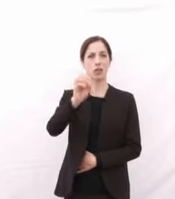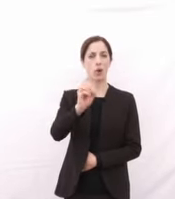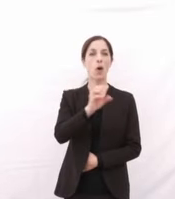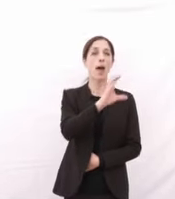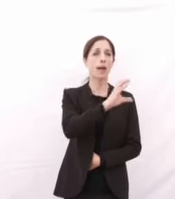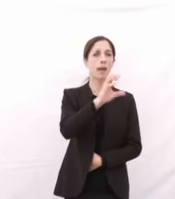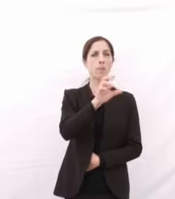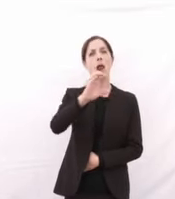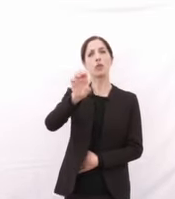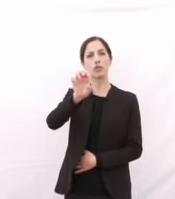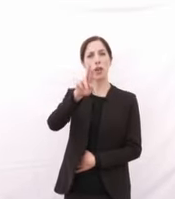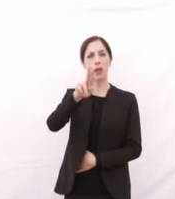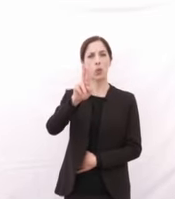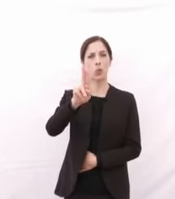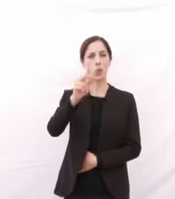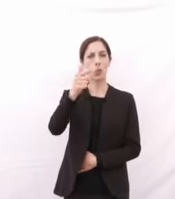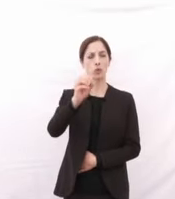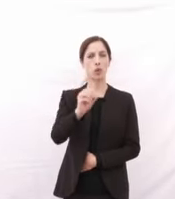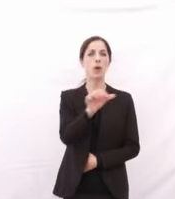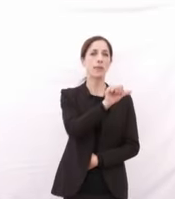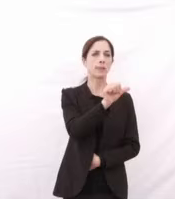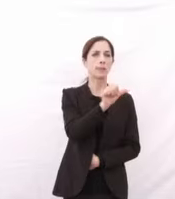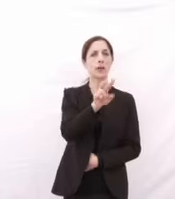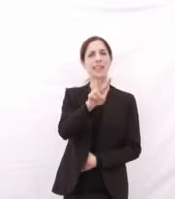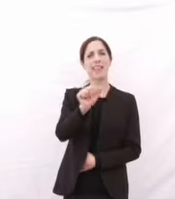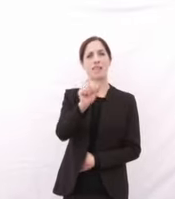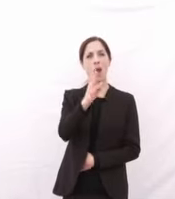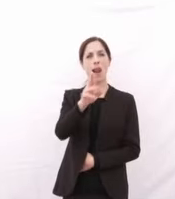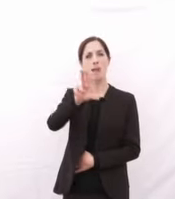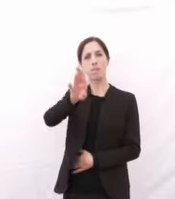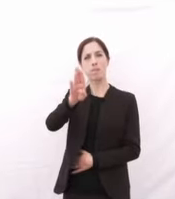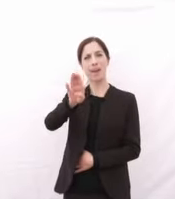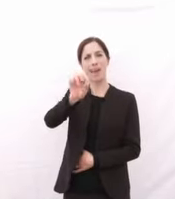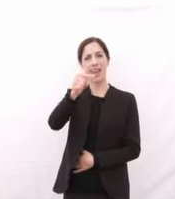Carmelo Cerruto. Simonetta Lamberti.